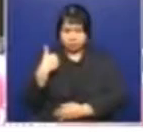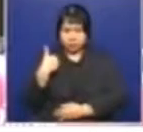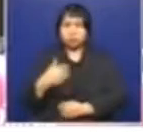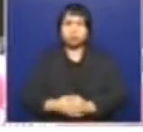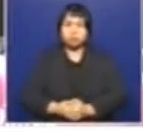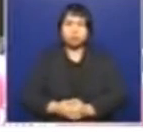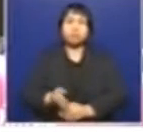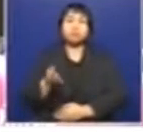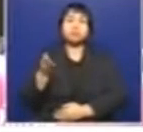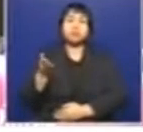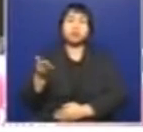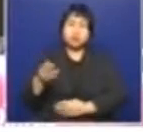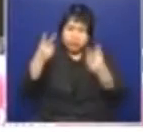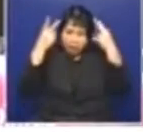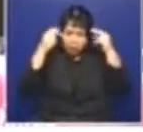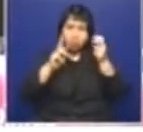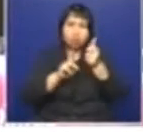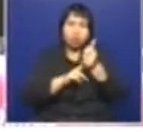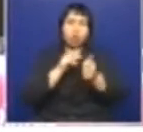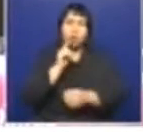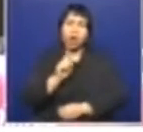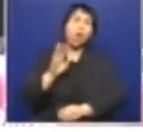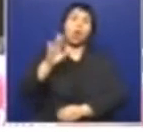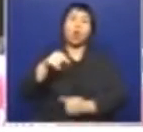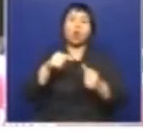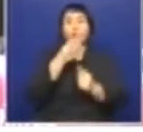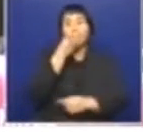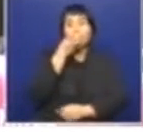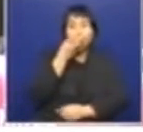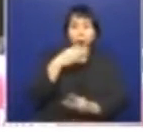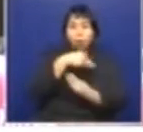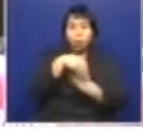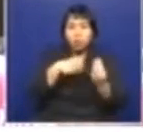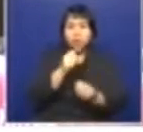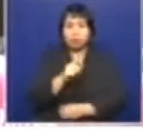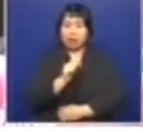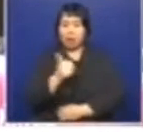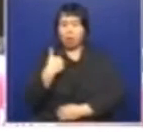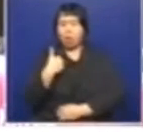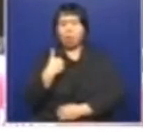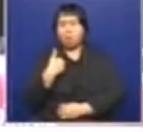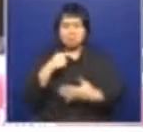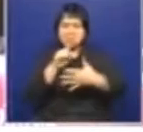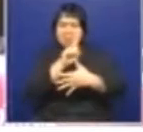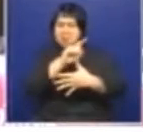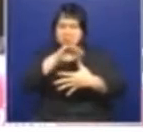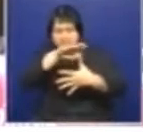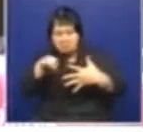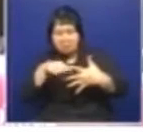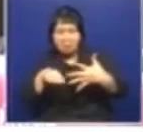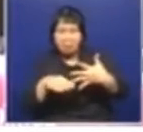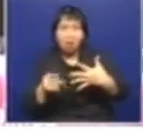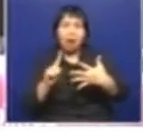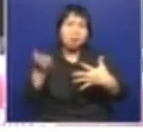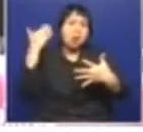าไอ้เรื่องข้าวนี่เศรษฐกิจหลักเนี่ยที่เสียแชมป์เนี่ยไปเสียแชมป์มากตอนจำน